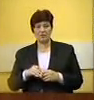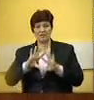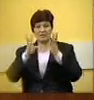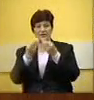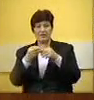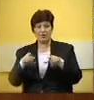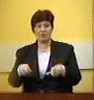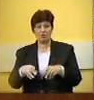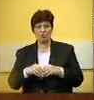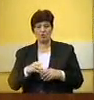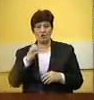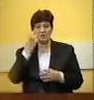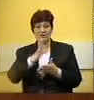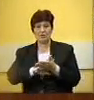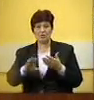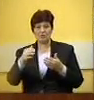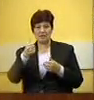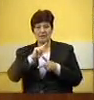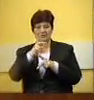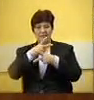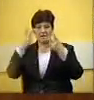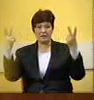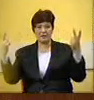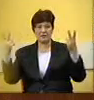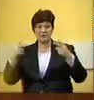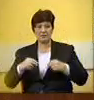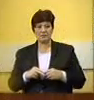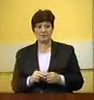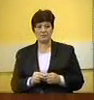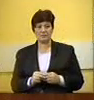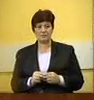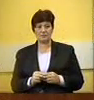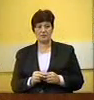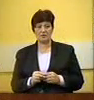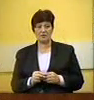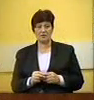na sve to kad se dolila i prosto jedna nejasna